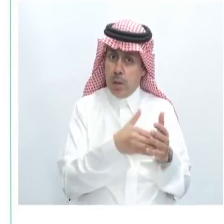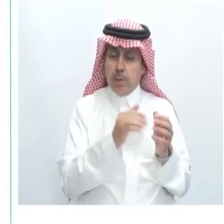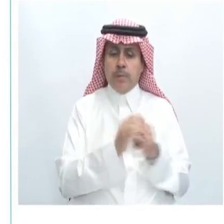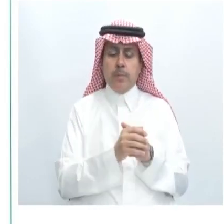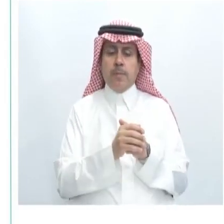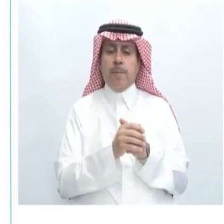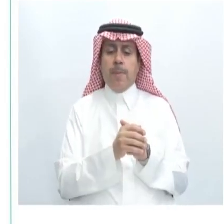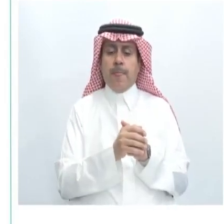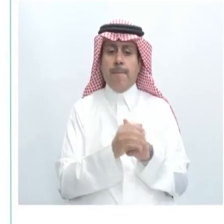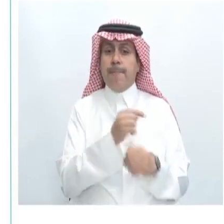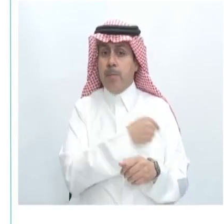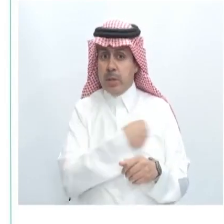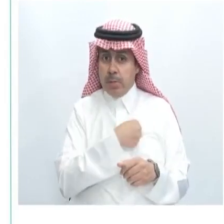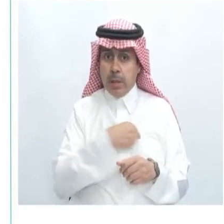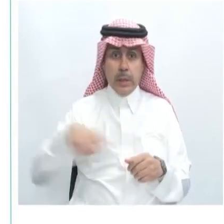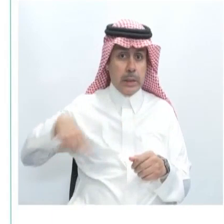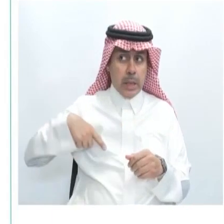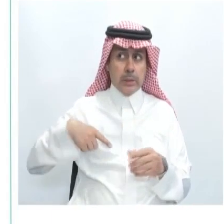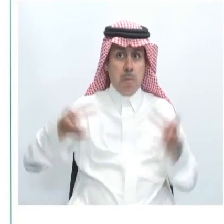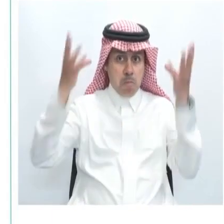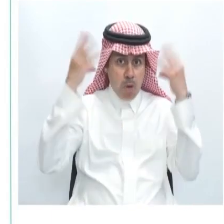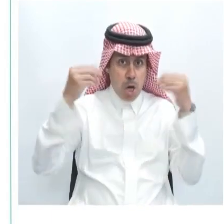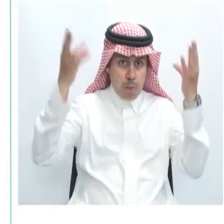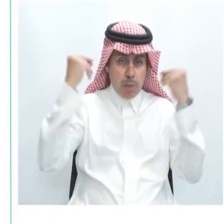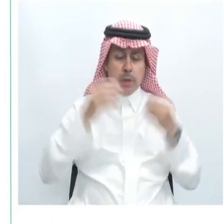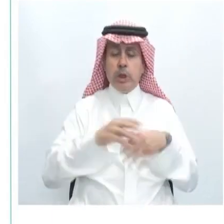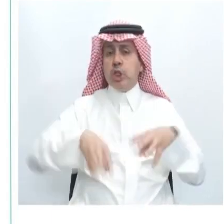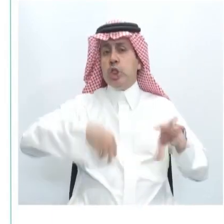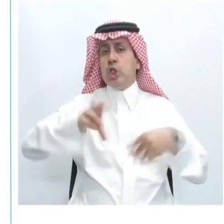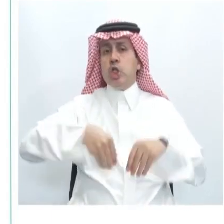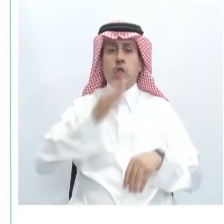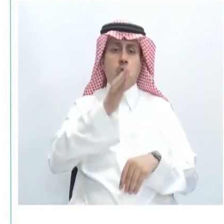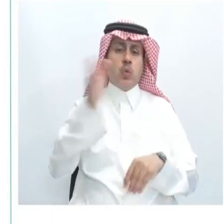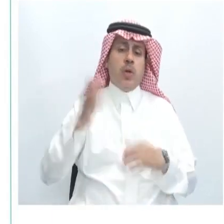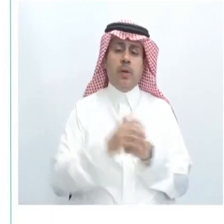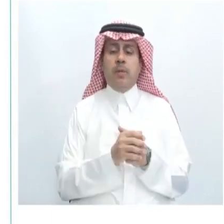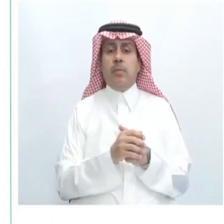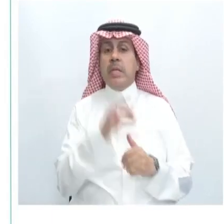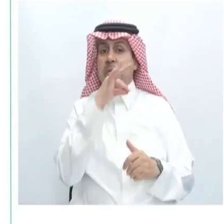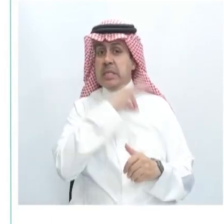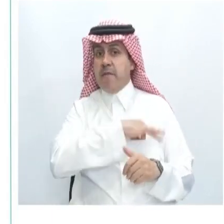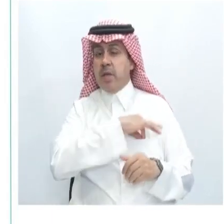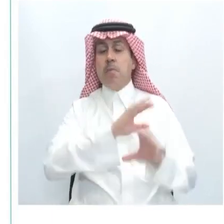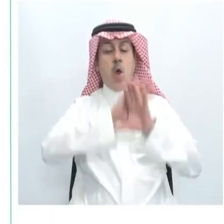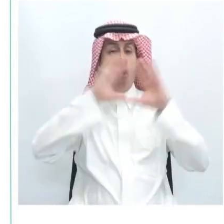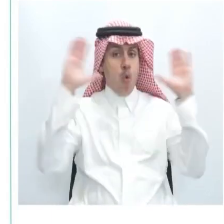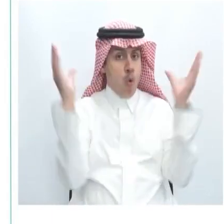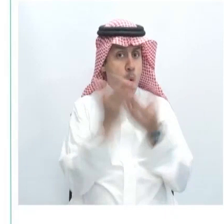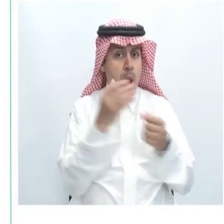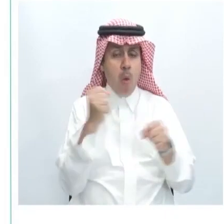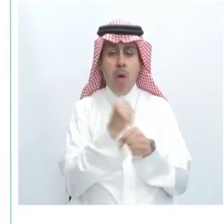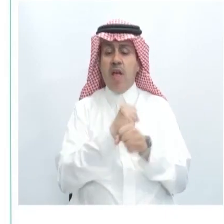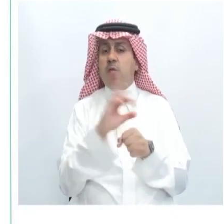ما يسمى باداره معلومات التسويق وهي تدير هذه العمليه تستفيد من جميع الوظائف وكيف